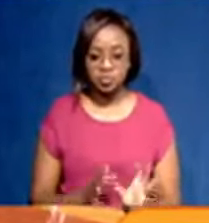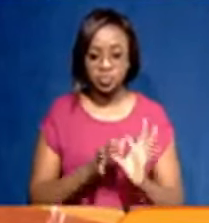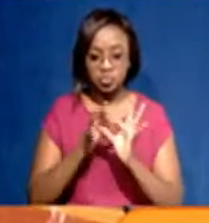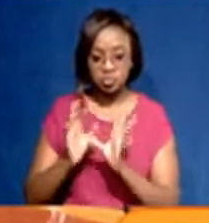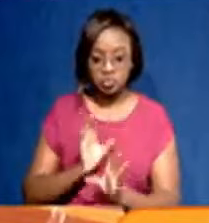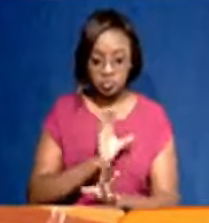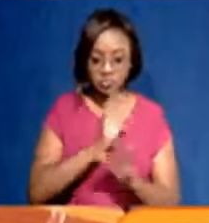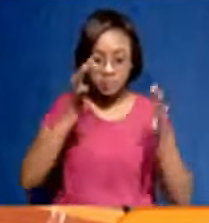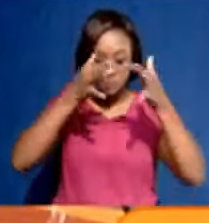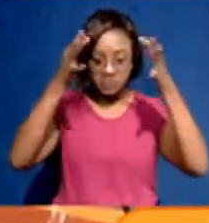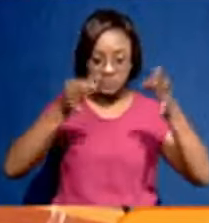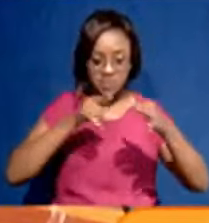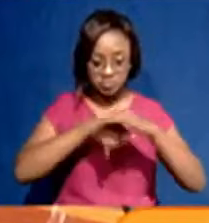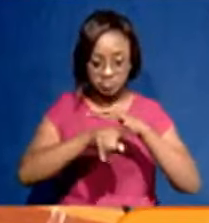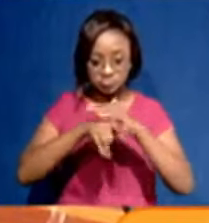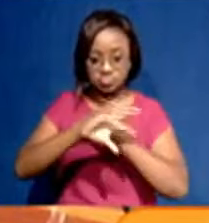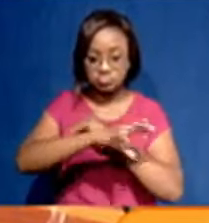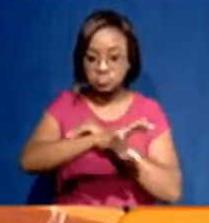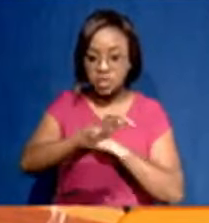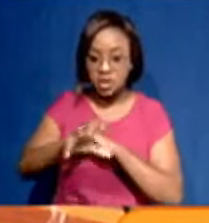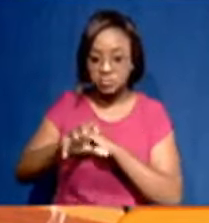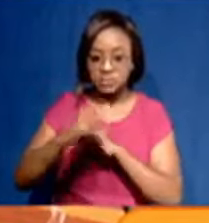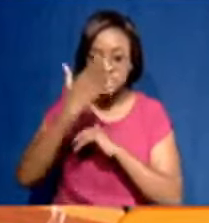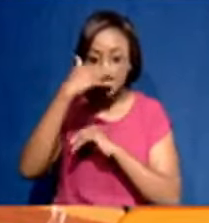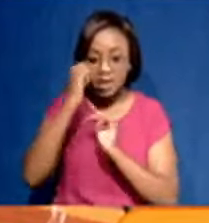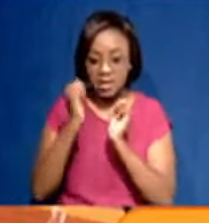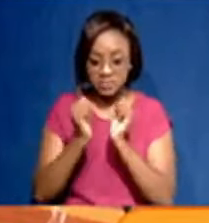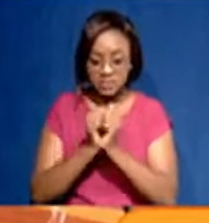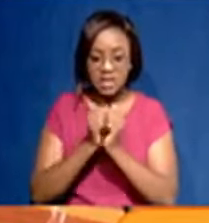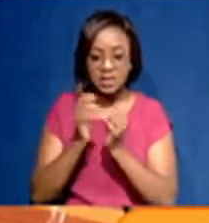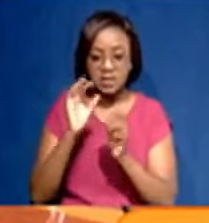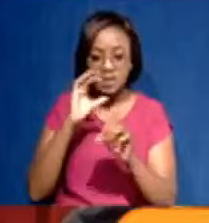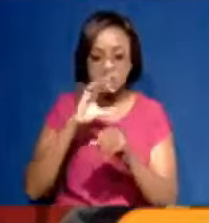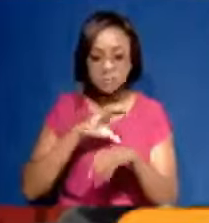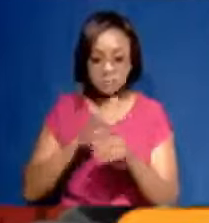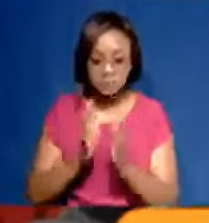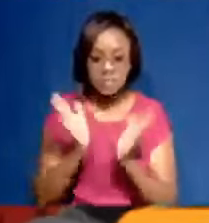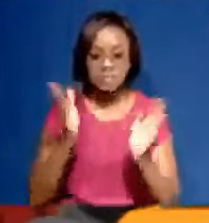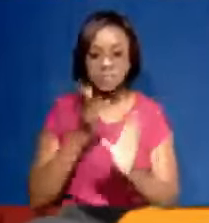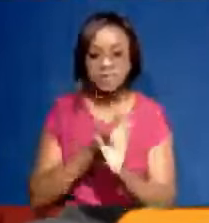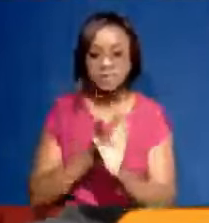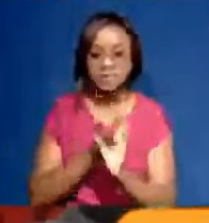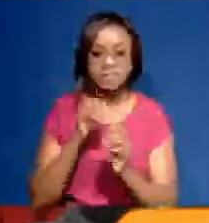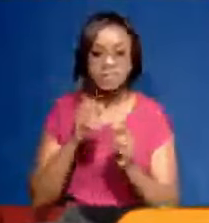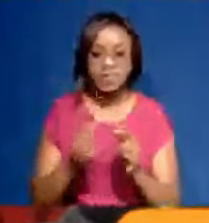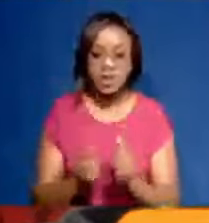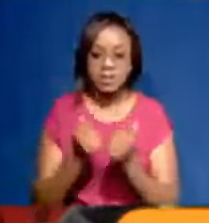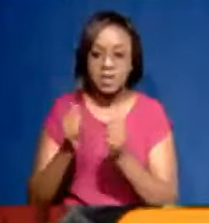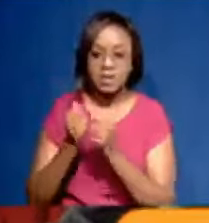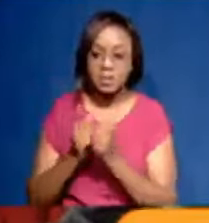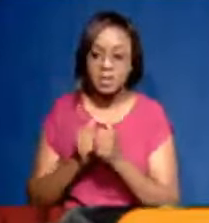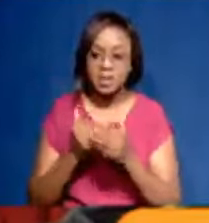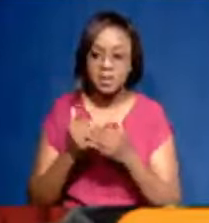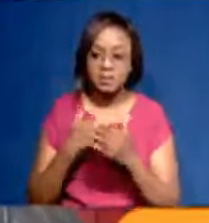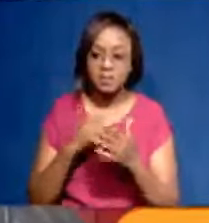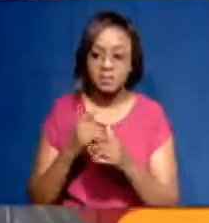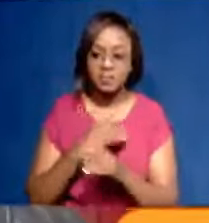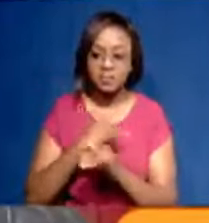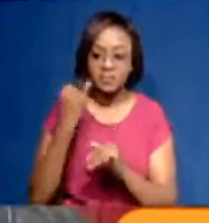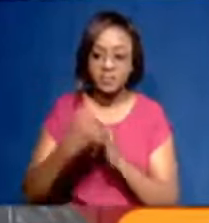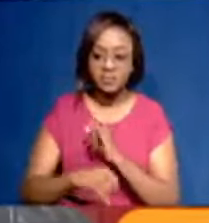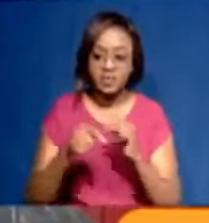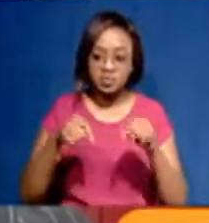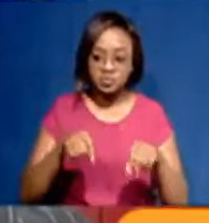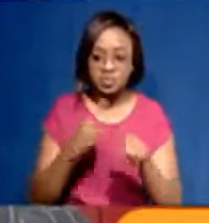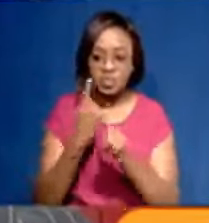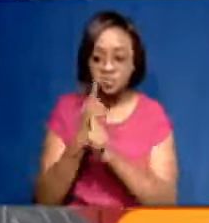go into counties. Ikiwa siku ya 10 ya ukusanyaji wa maoni ya Wakenya kabla ya shughuli zima kufikia tamati wiki hii,